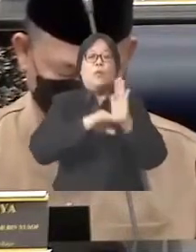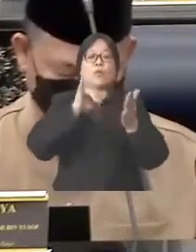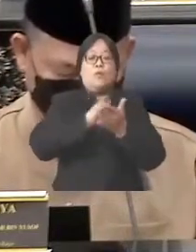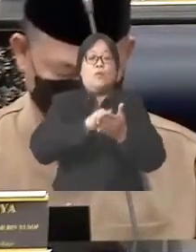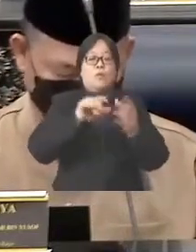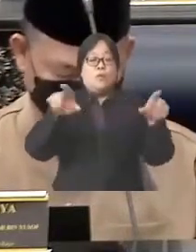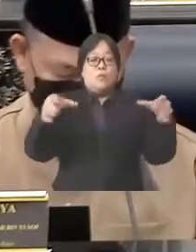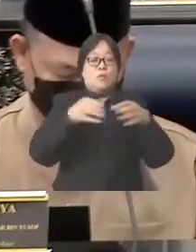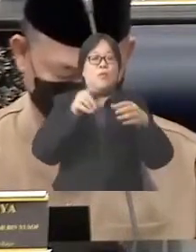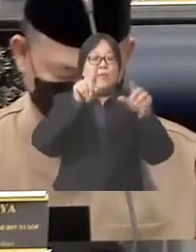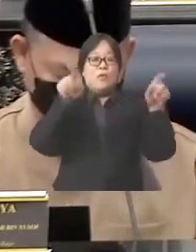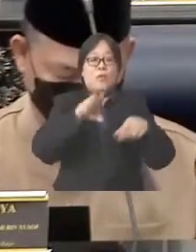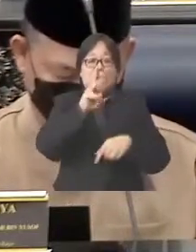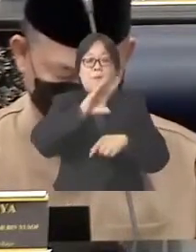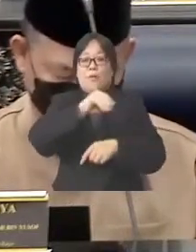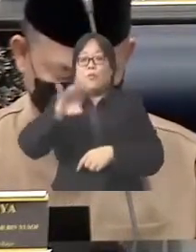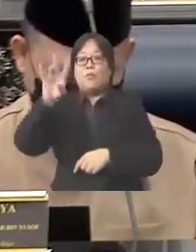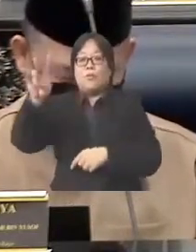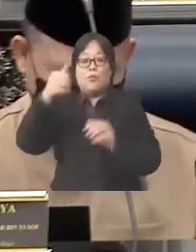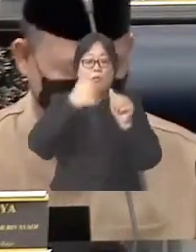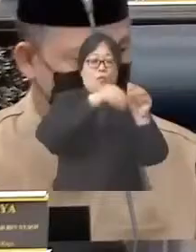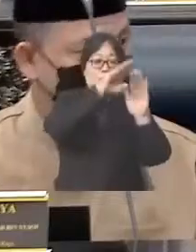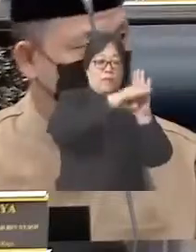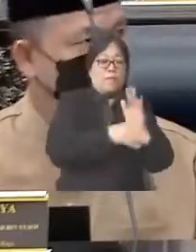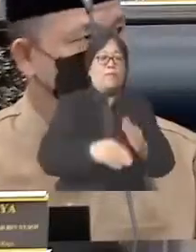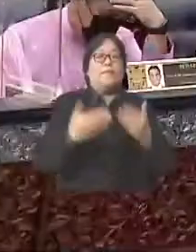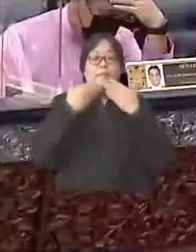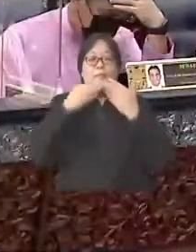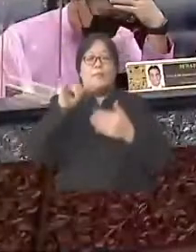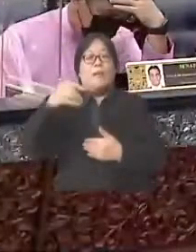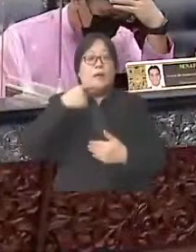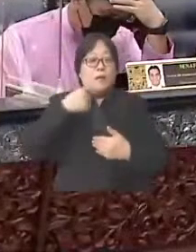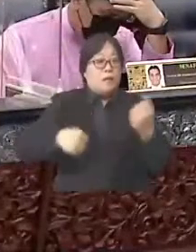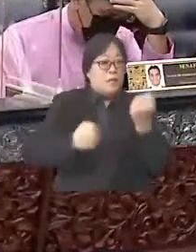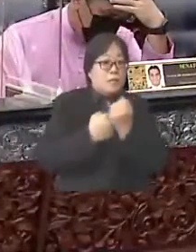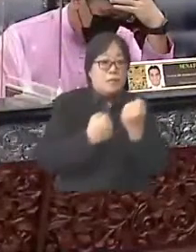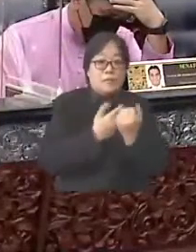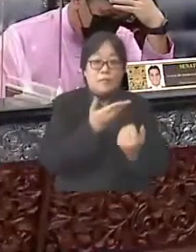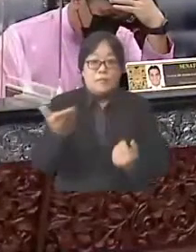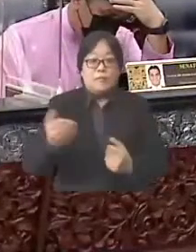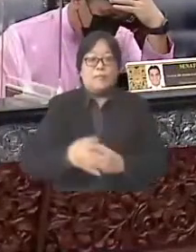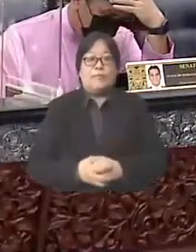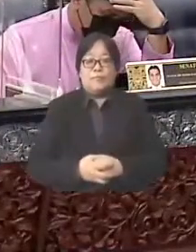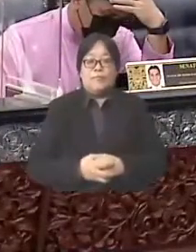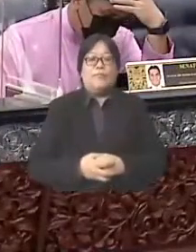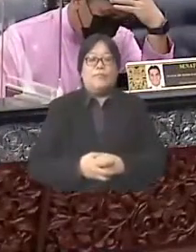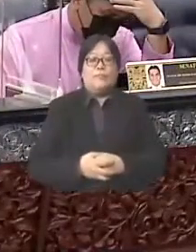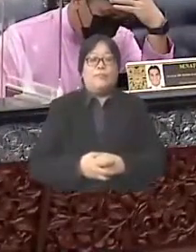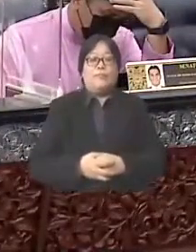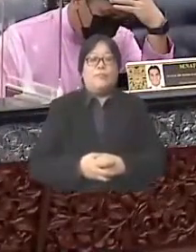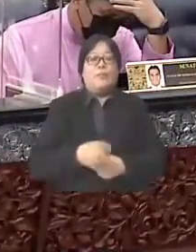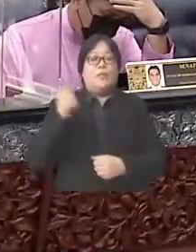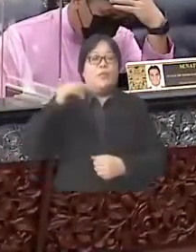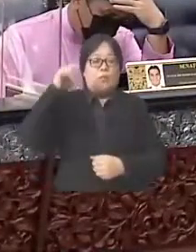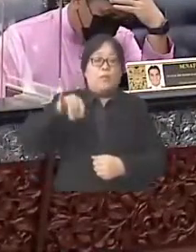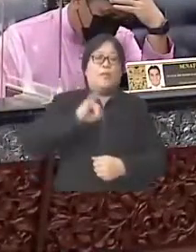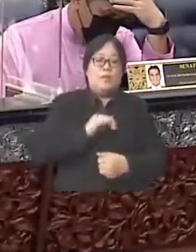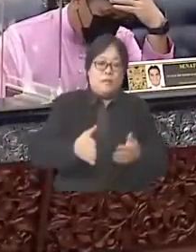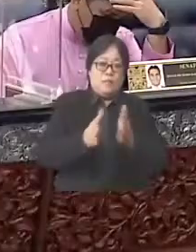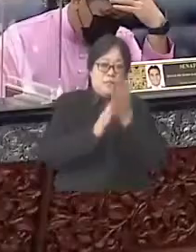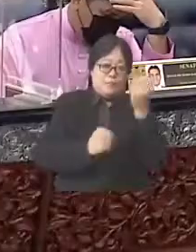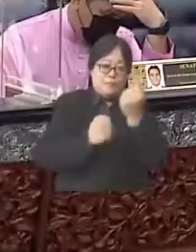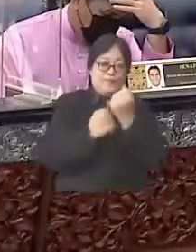Putra itu di ruangan 6 dan 7 senarai tersebut pasewang tiada yang Joko Hai kenzou